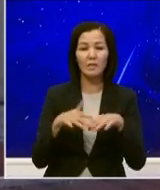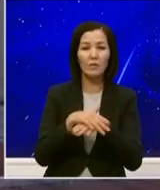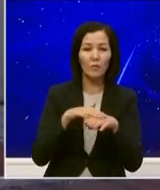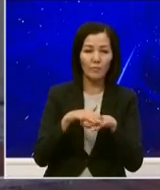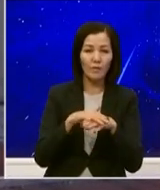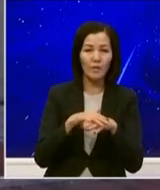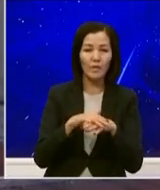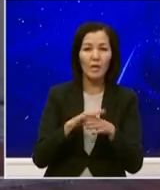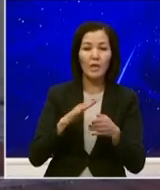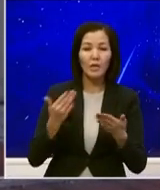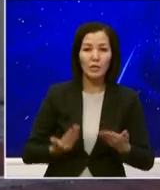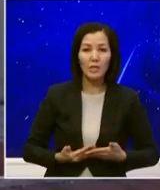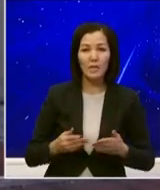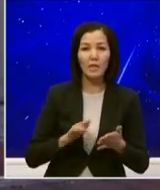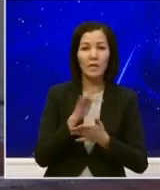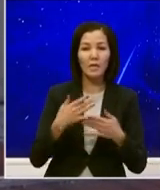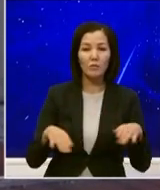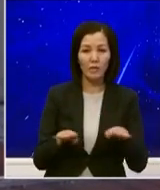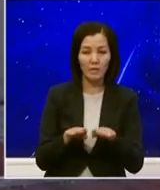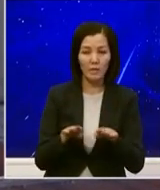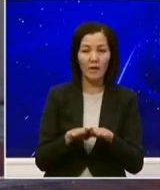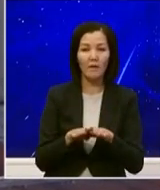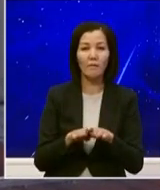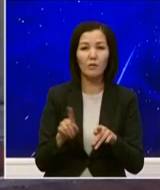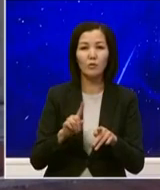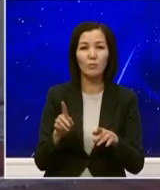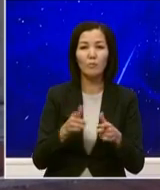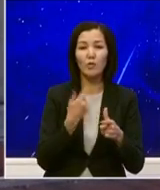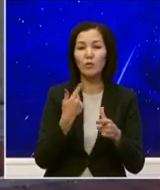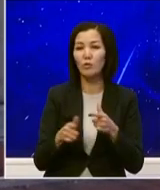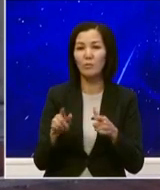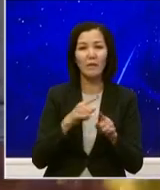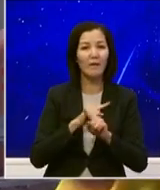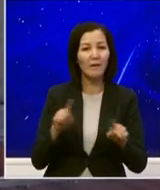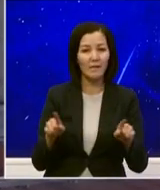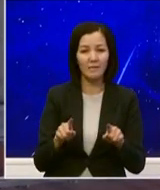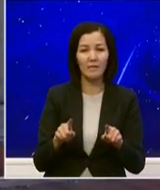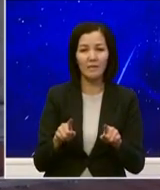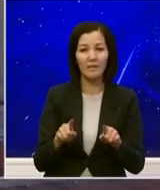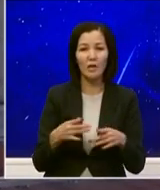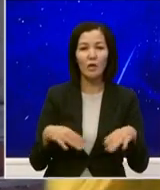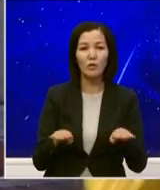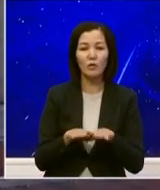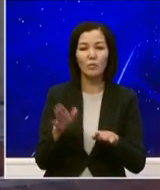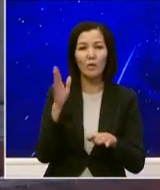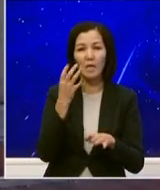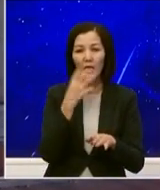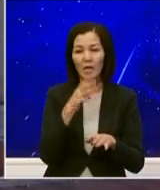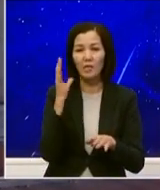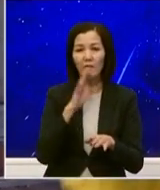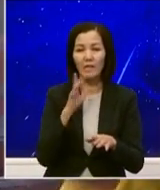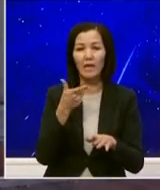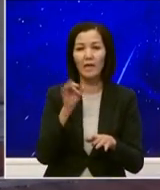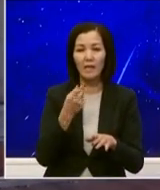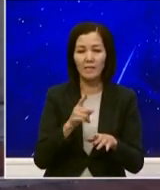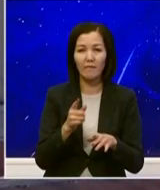села жили так же, как и городское население, чтобы между ними не было разницы, чтобы у них тоже была горячая вода, чтобы газовая,